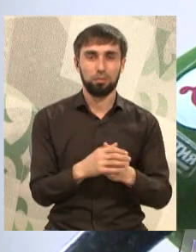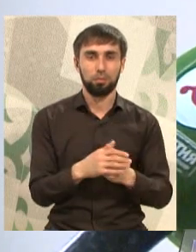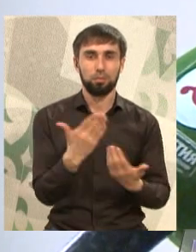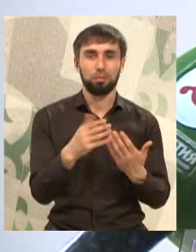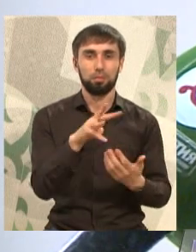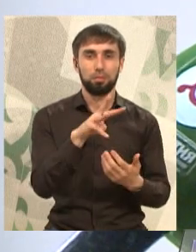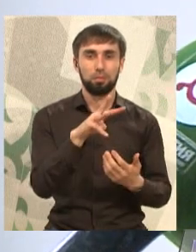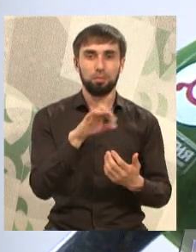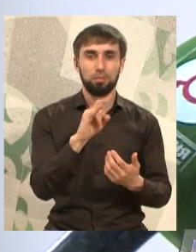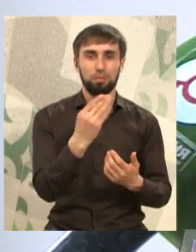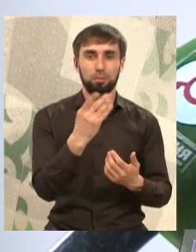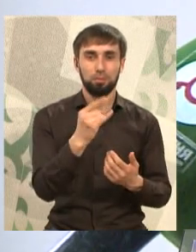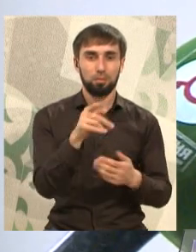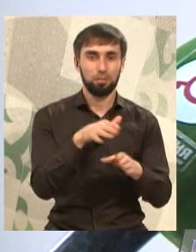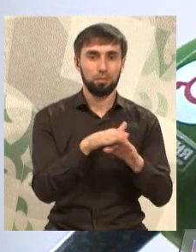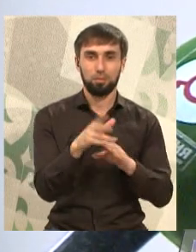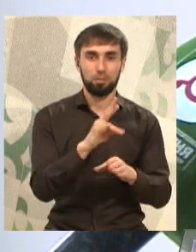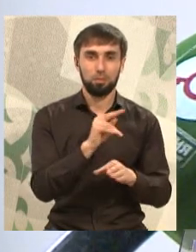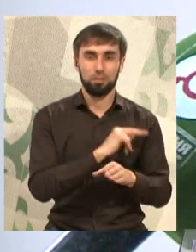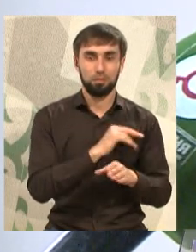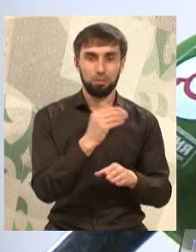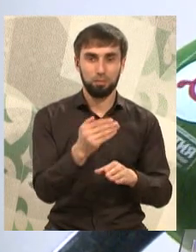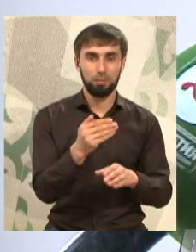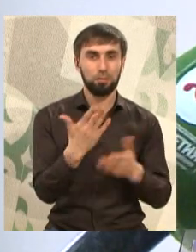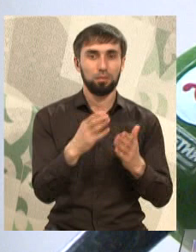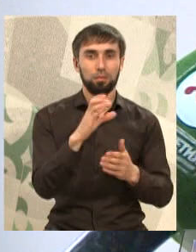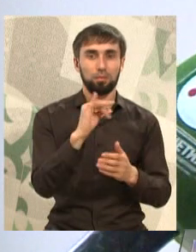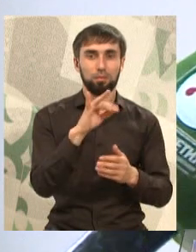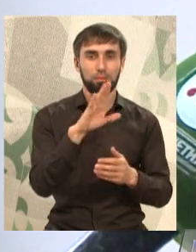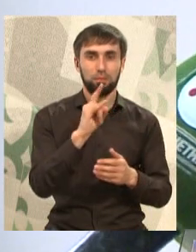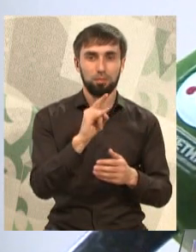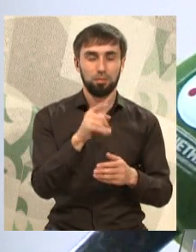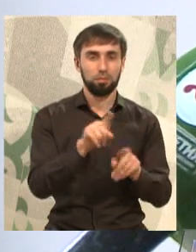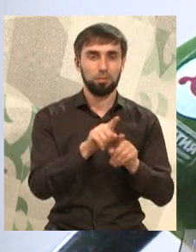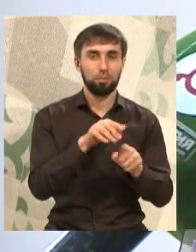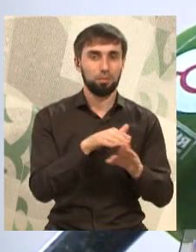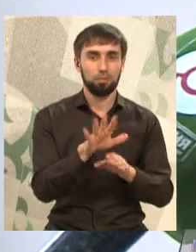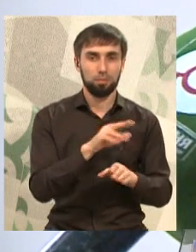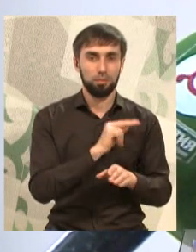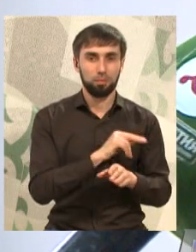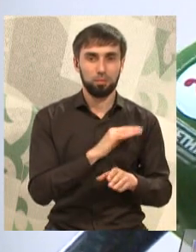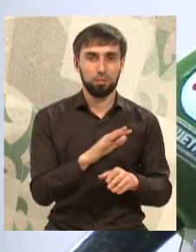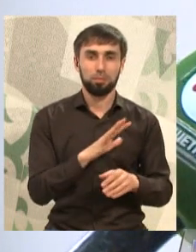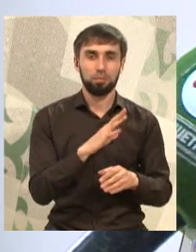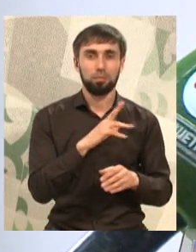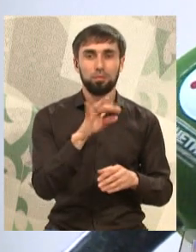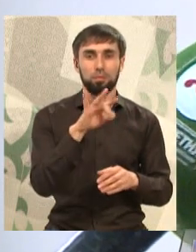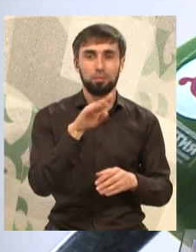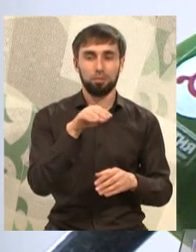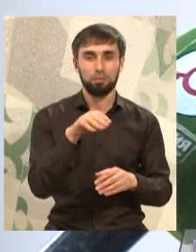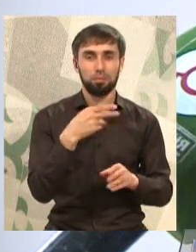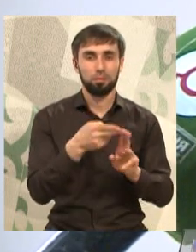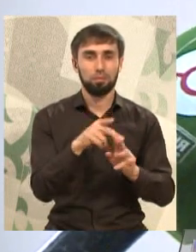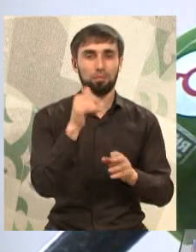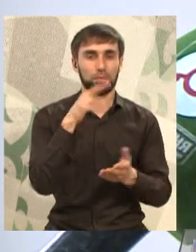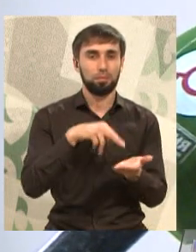не выполняют свою работу, либо суставы полностью не двигаются в их амплитуде. То есть там бывает корт амплитуды, человек, естественно,